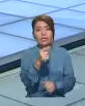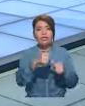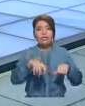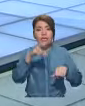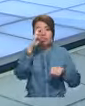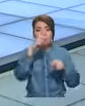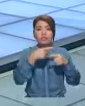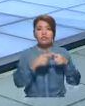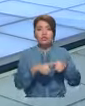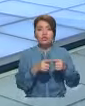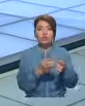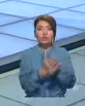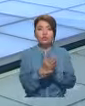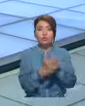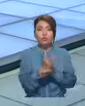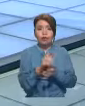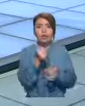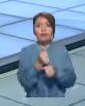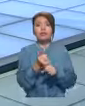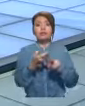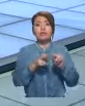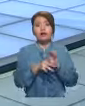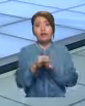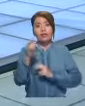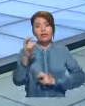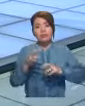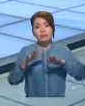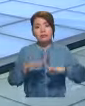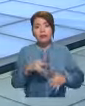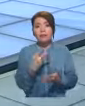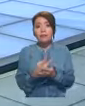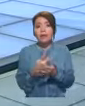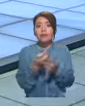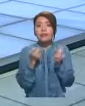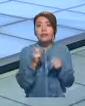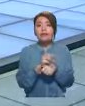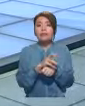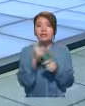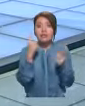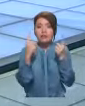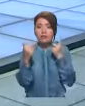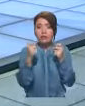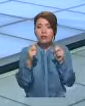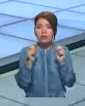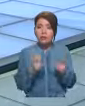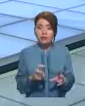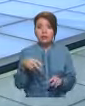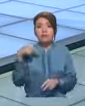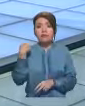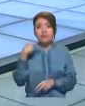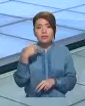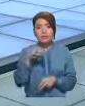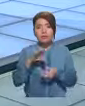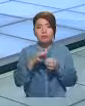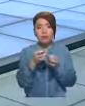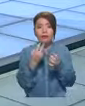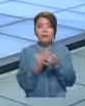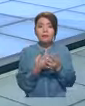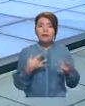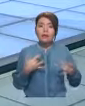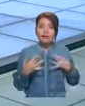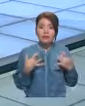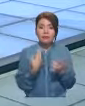Государственной технической службы. Главе государства на предприятии показали, как обеспечивают информационную безопасность. Президенту продемонстрировали